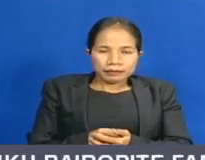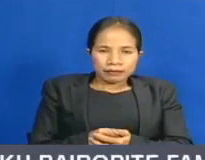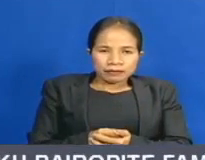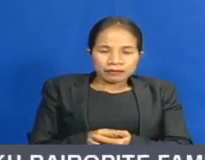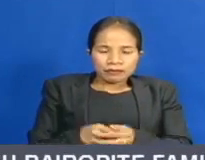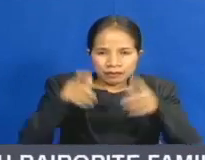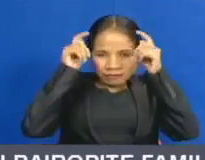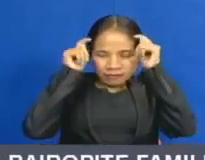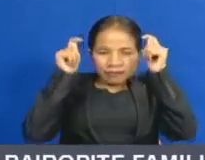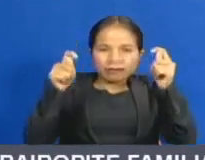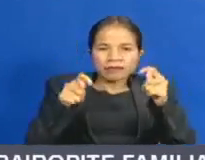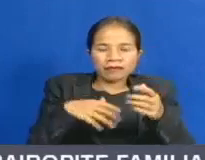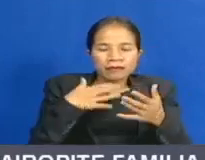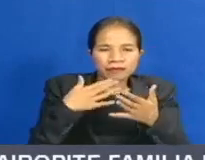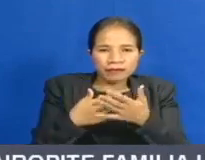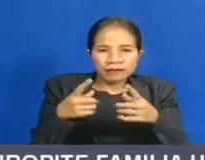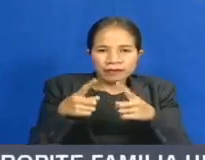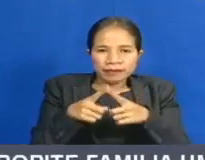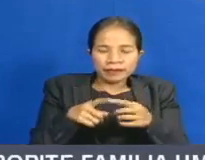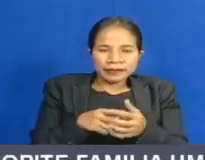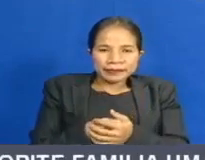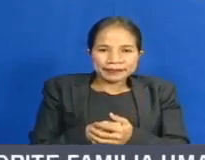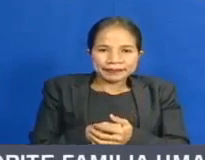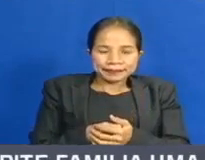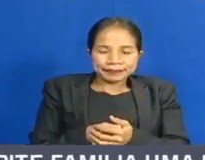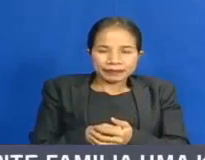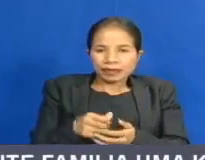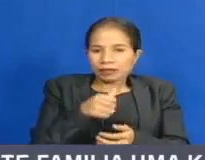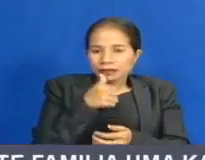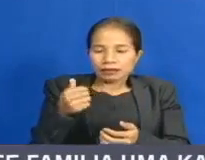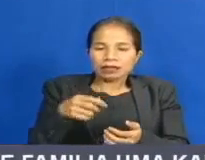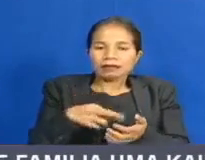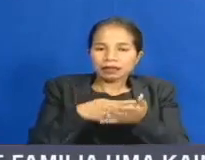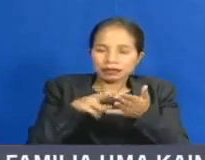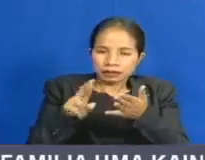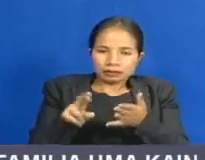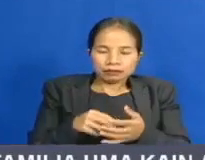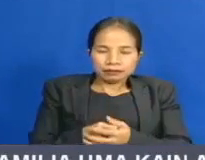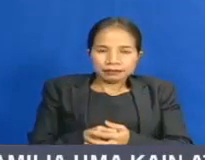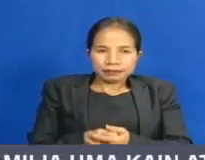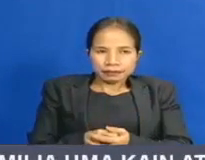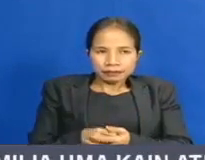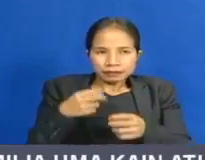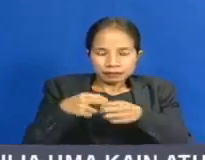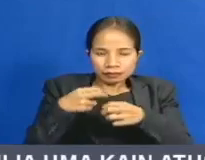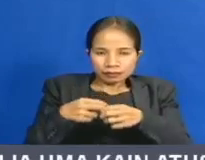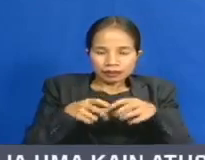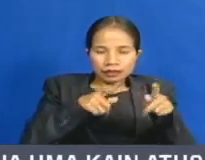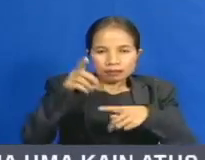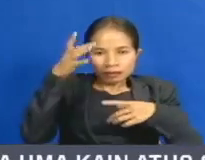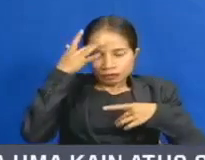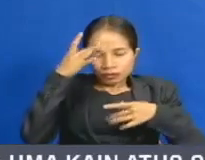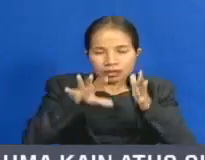timor ini yang nebak sensitif ba ceftriaxone. Restune resistensi atena ba ceftriaxone. Ini impacto pasiente nebe